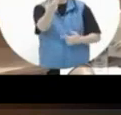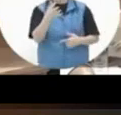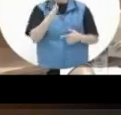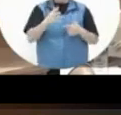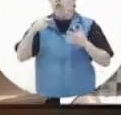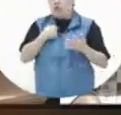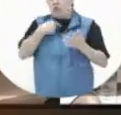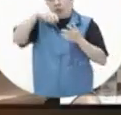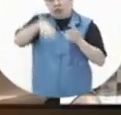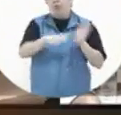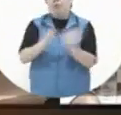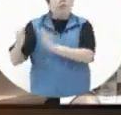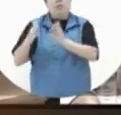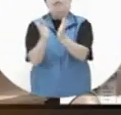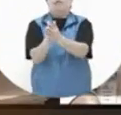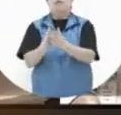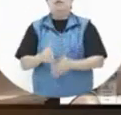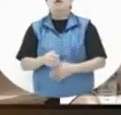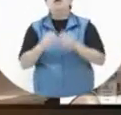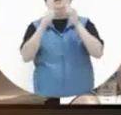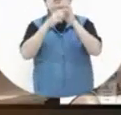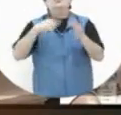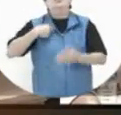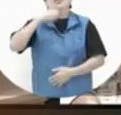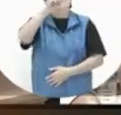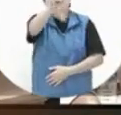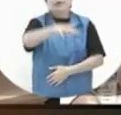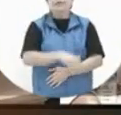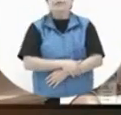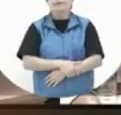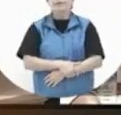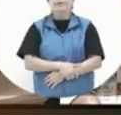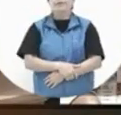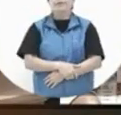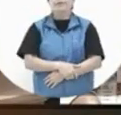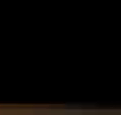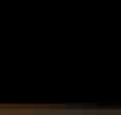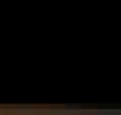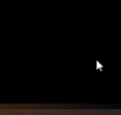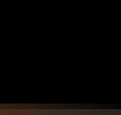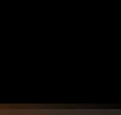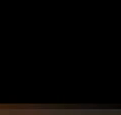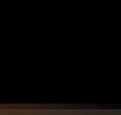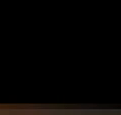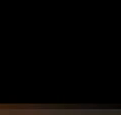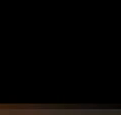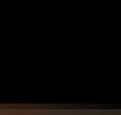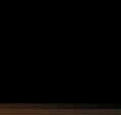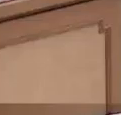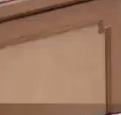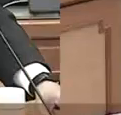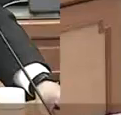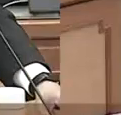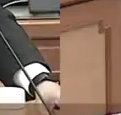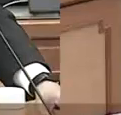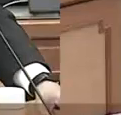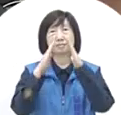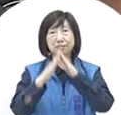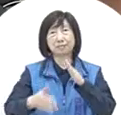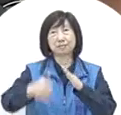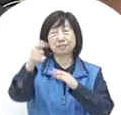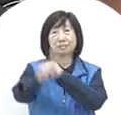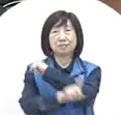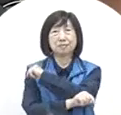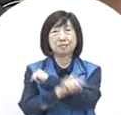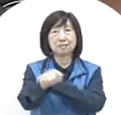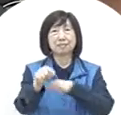停工， 工地的公安意外是没办法避免的。 长， 市长，最后宋局长